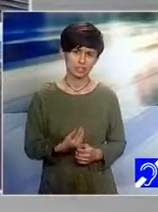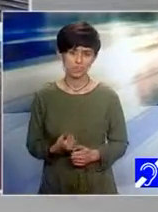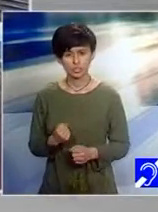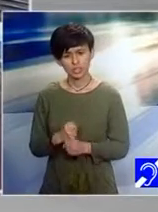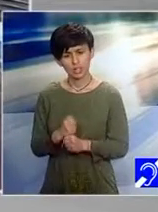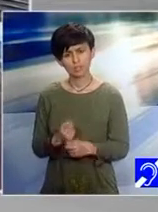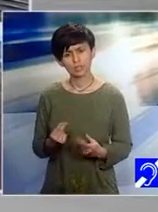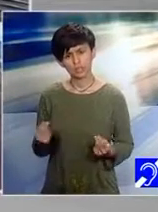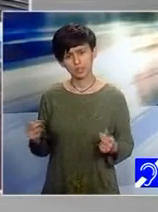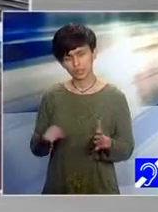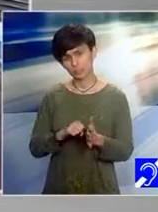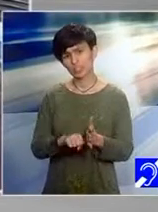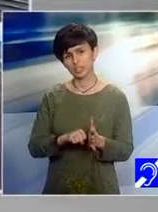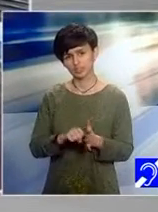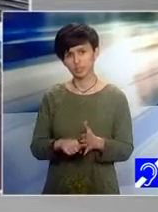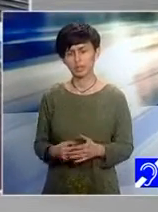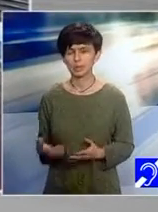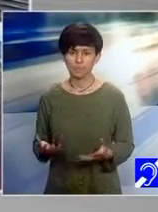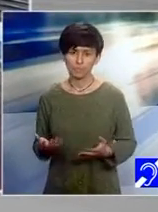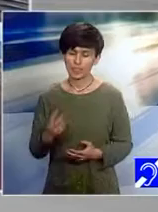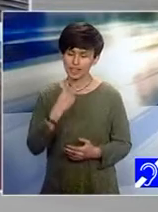care le-am putut și le vom mai urmări poate